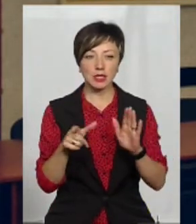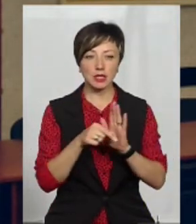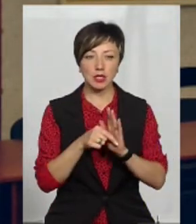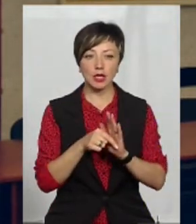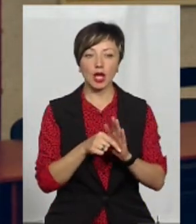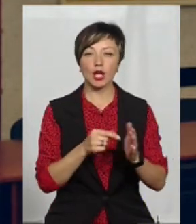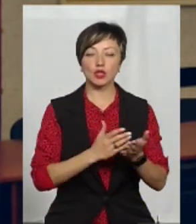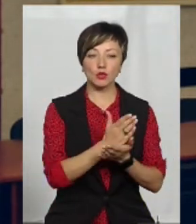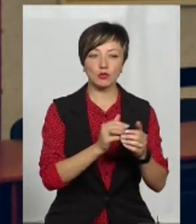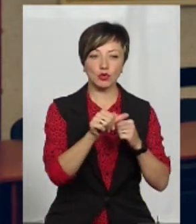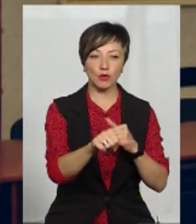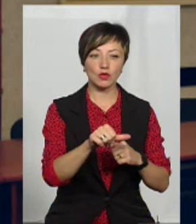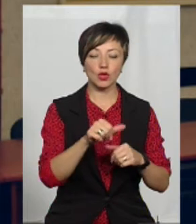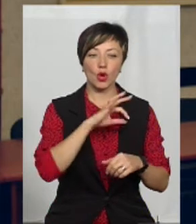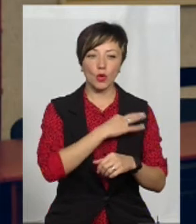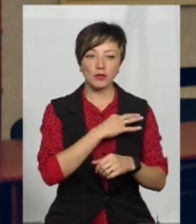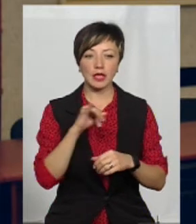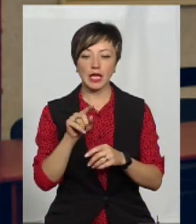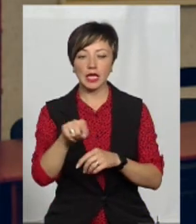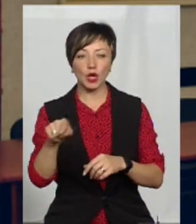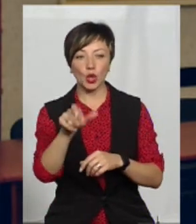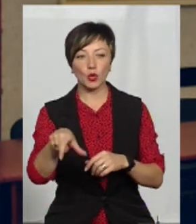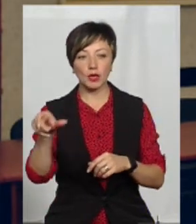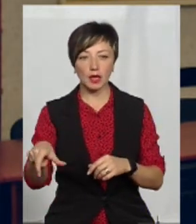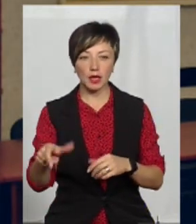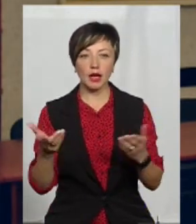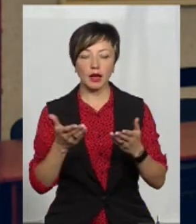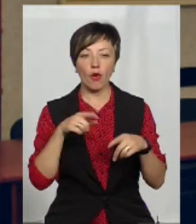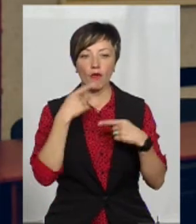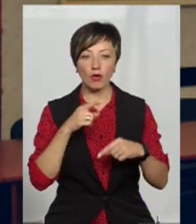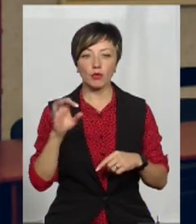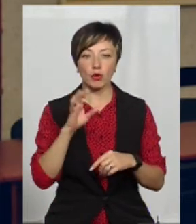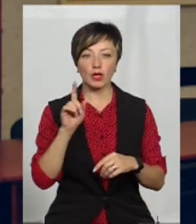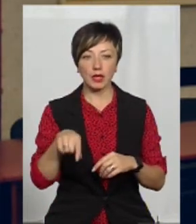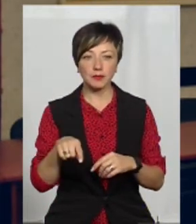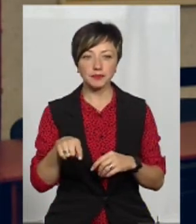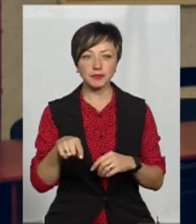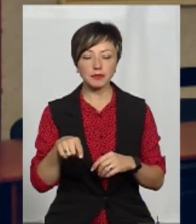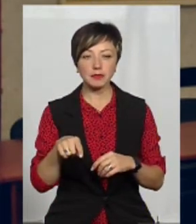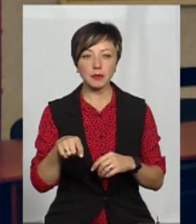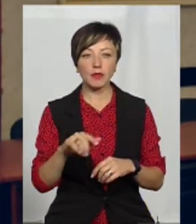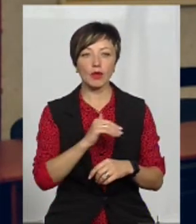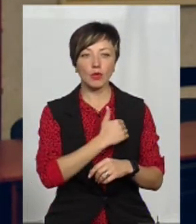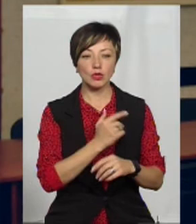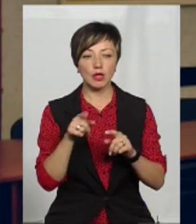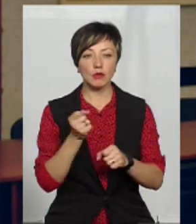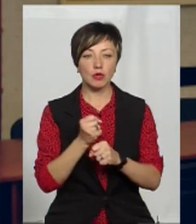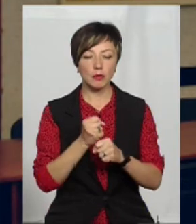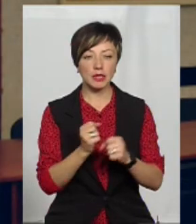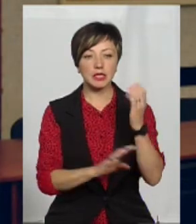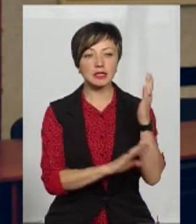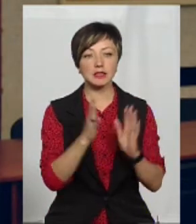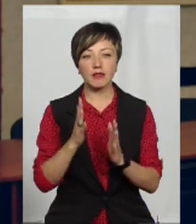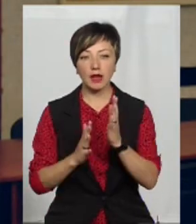Служби зовнішньої розвідки і тих людей, які якби говорять про те, що вони хочуть там робити сквер. В